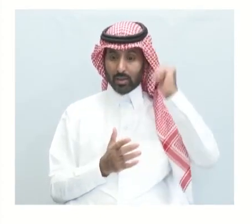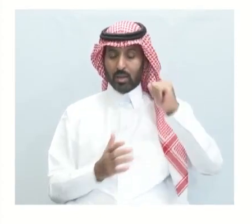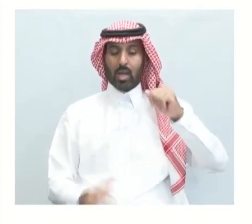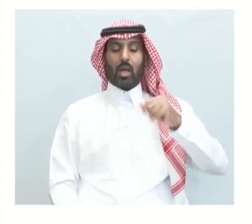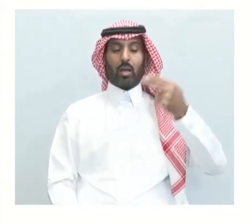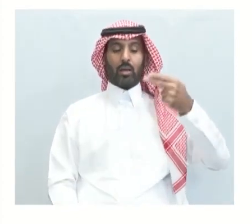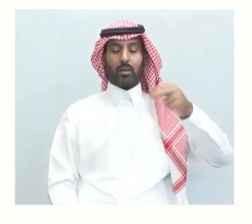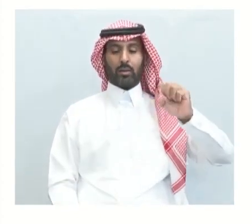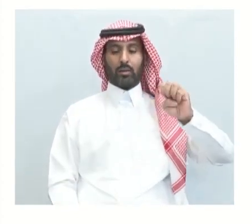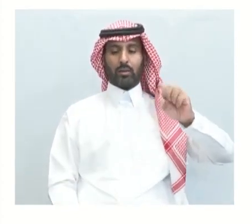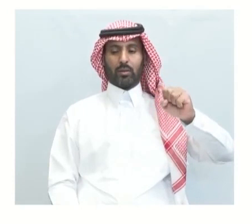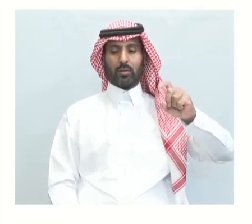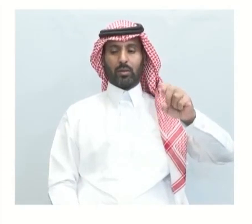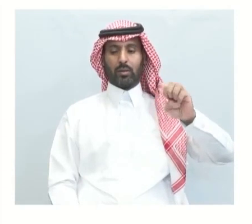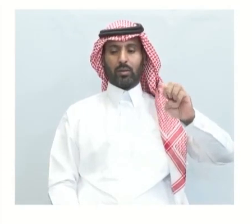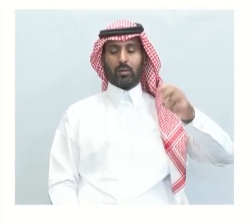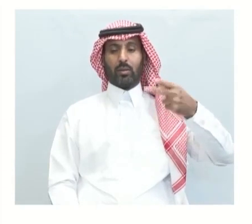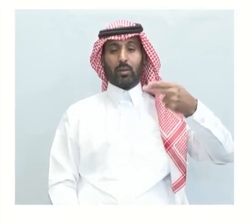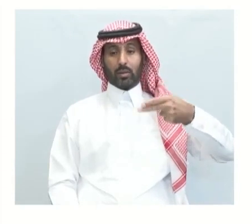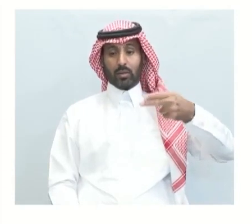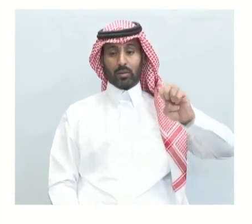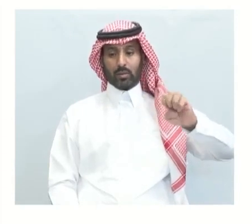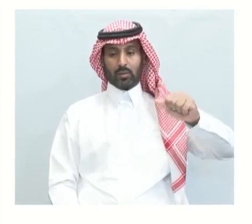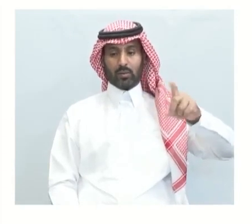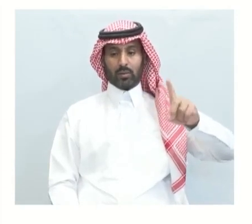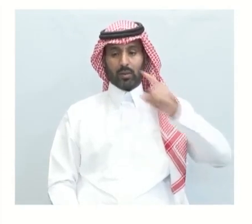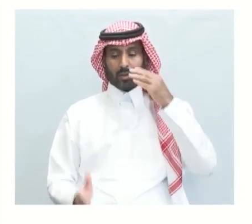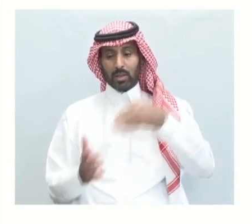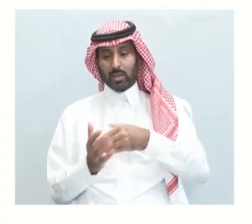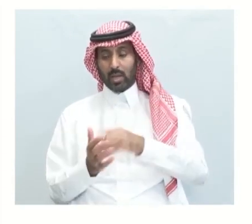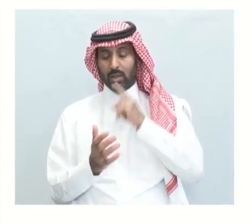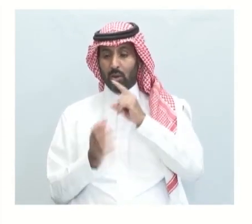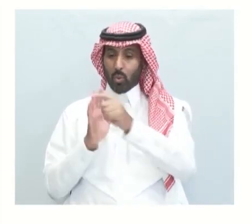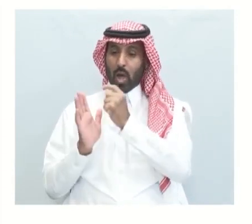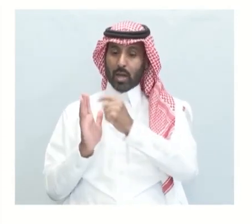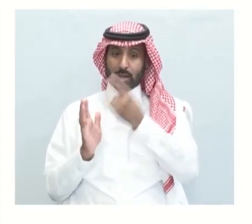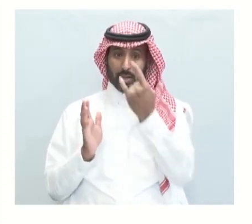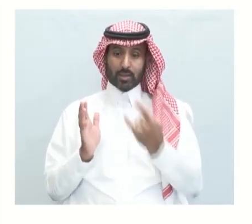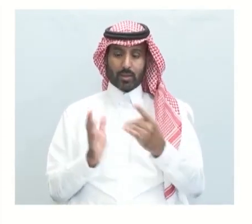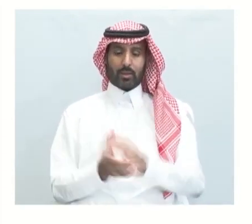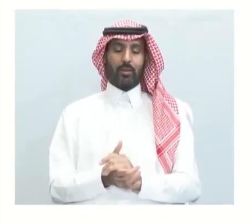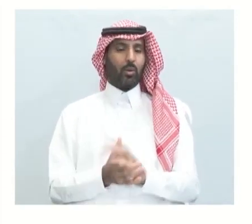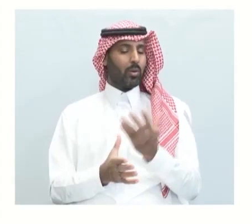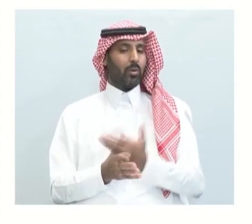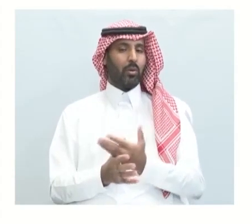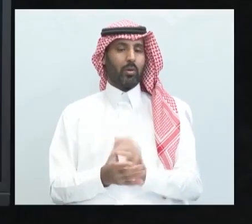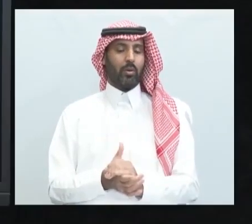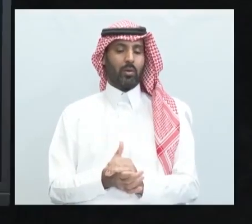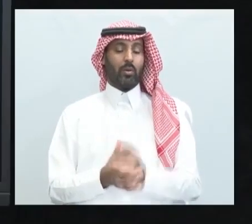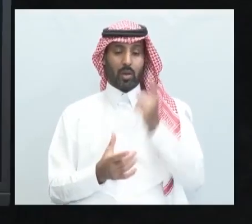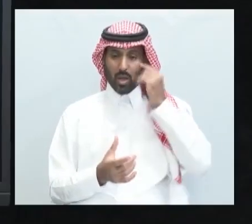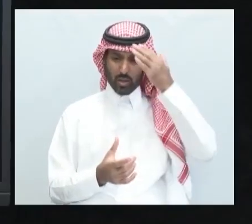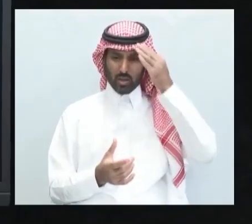اردت القيمه 37 ساحتاج الى ان اصل الى العنوان عشره لماذا لانه